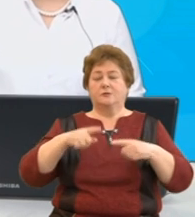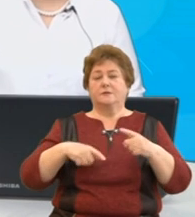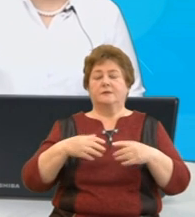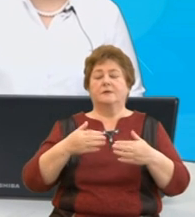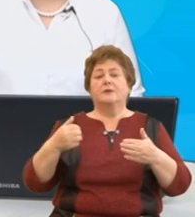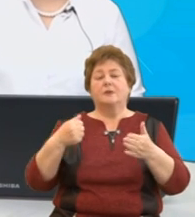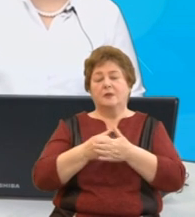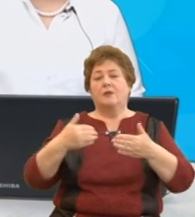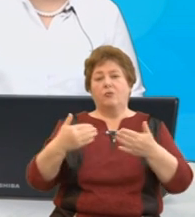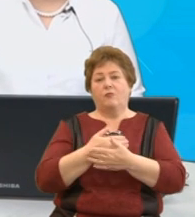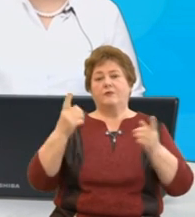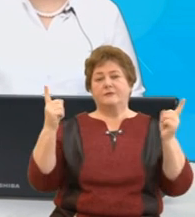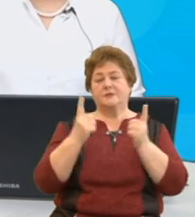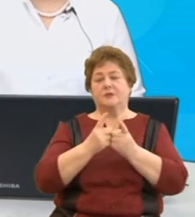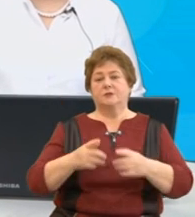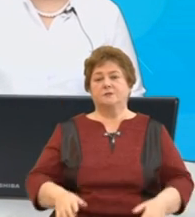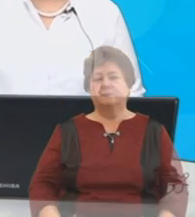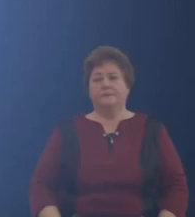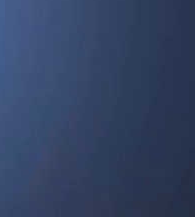до новых встреч